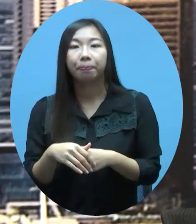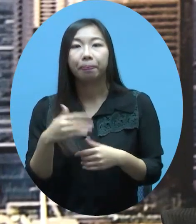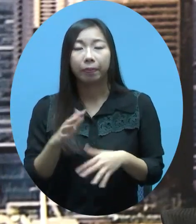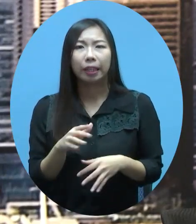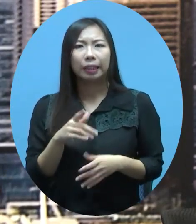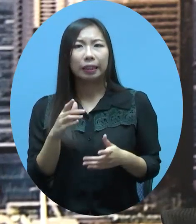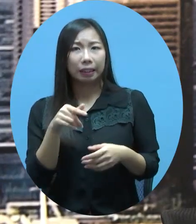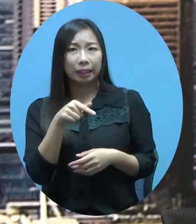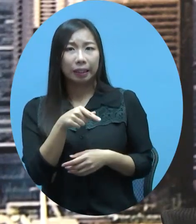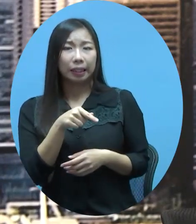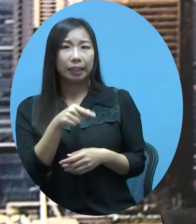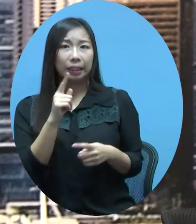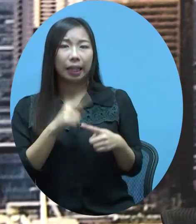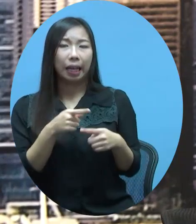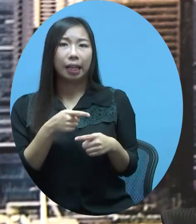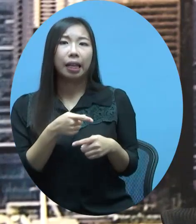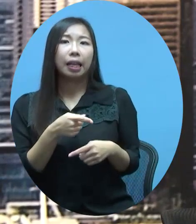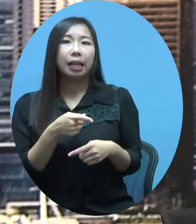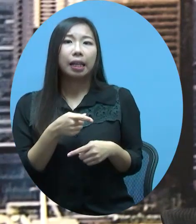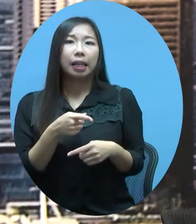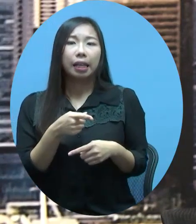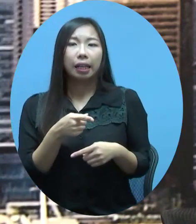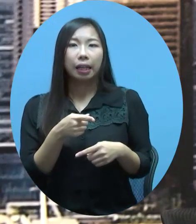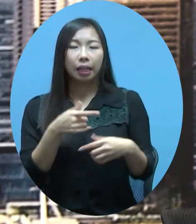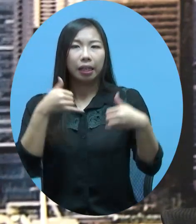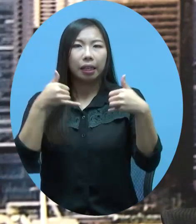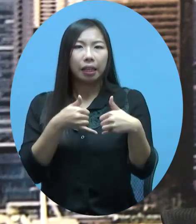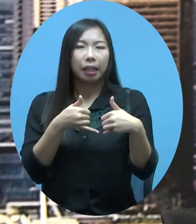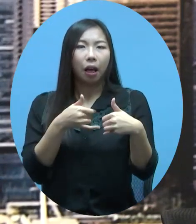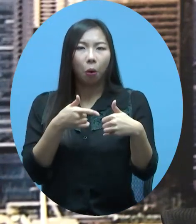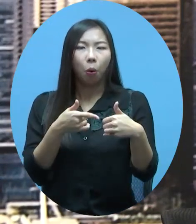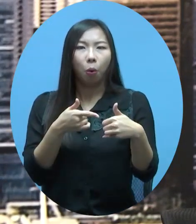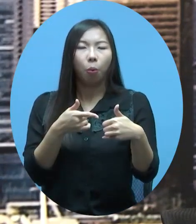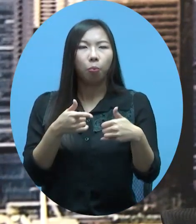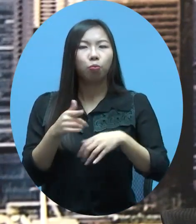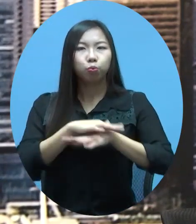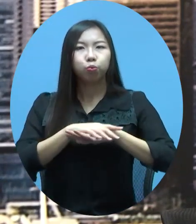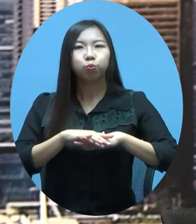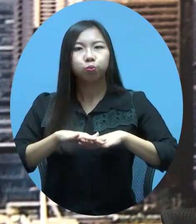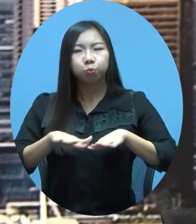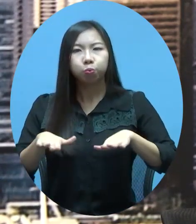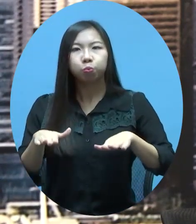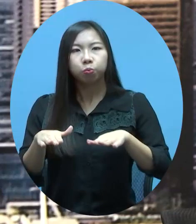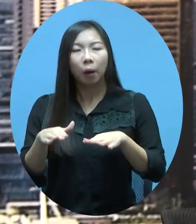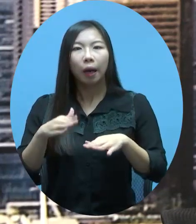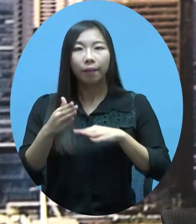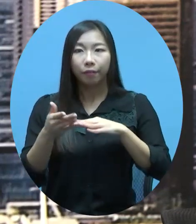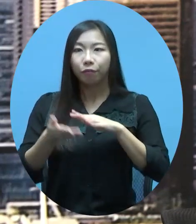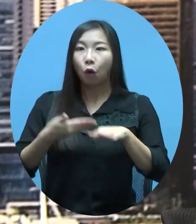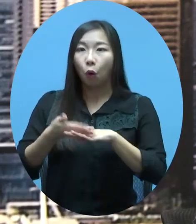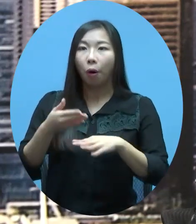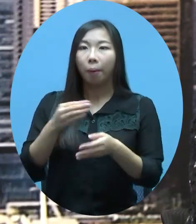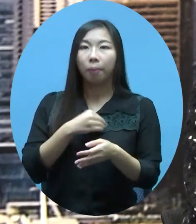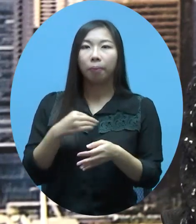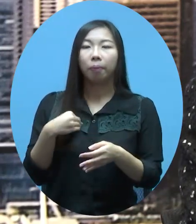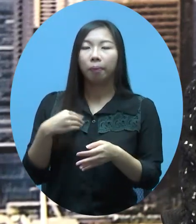為佢即係其實個臨床discharge 嗰陣時都相對穩定啦，咁所以咧其實咧我哋就冇安排覆診俾佢嘅咁